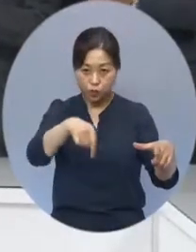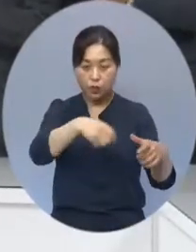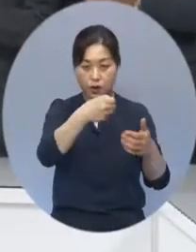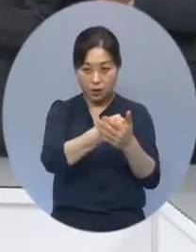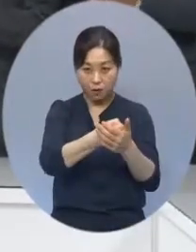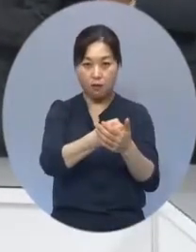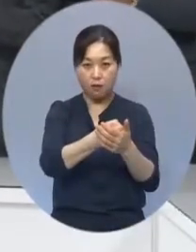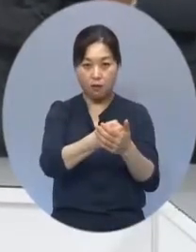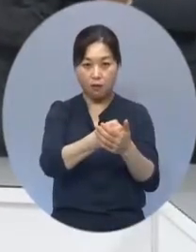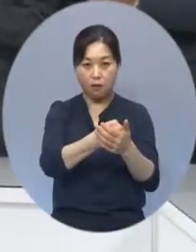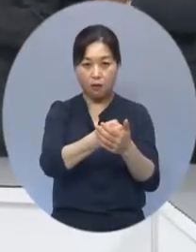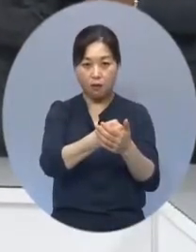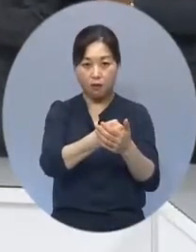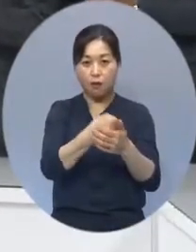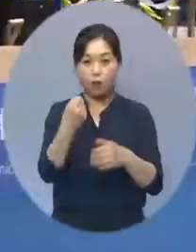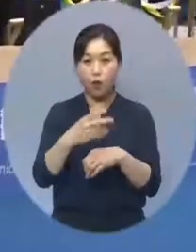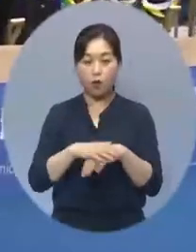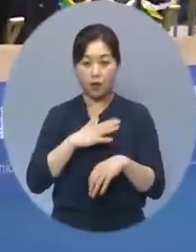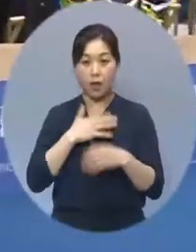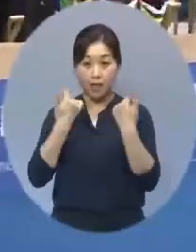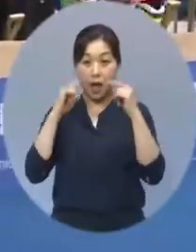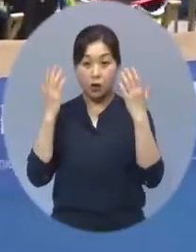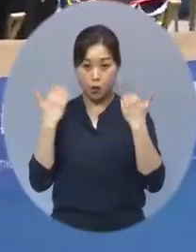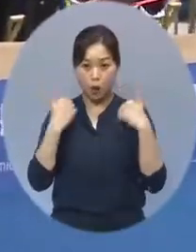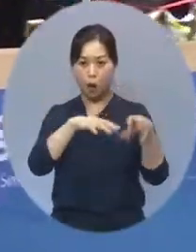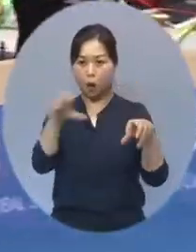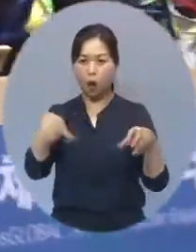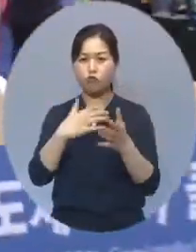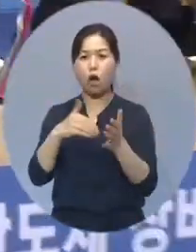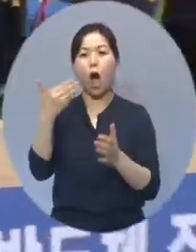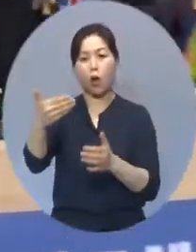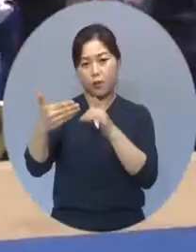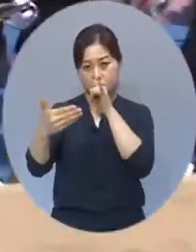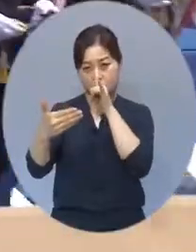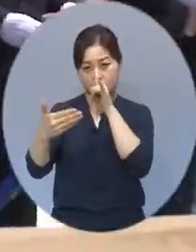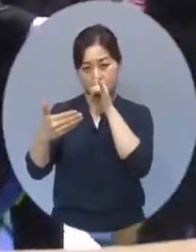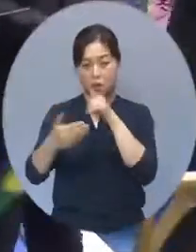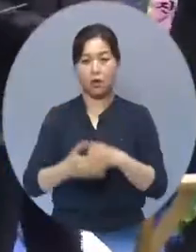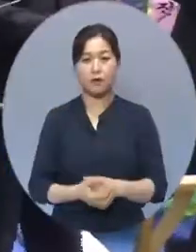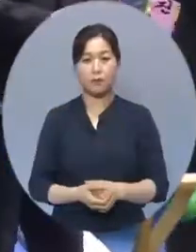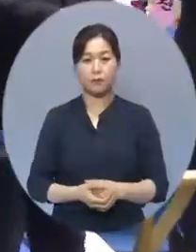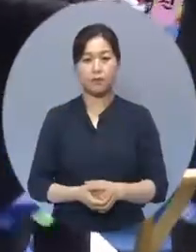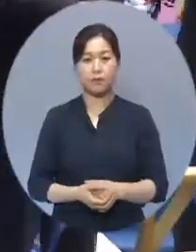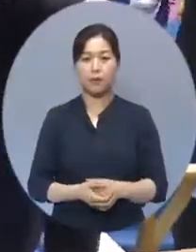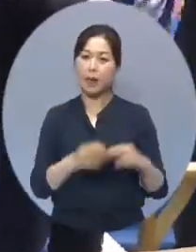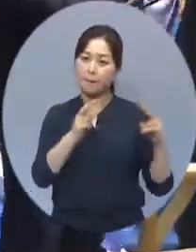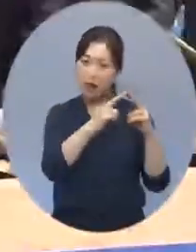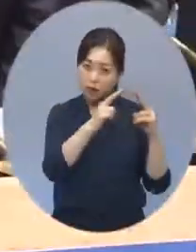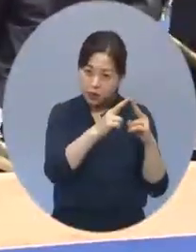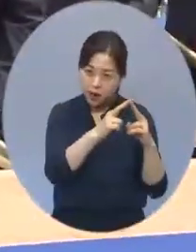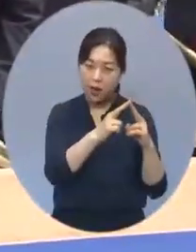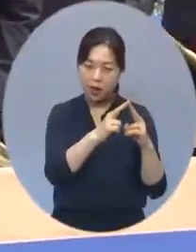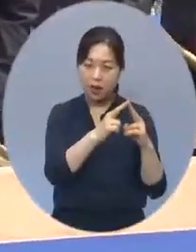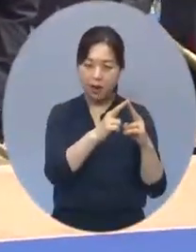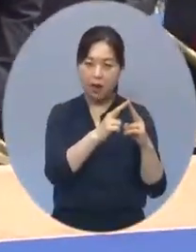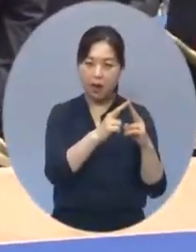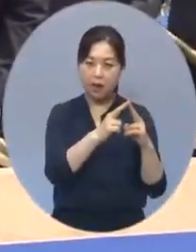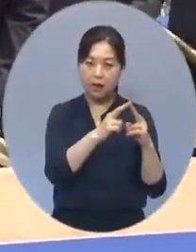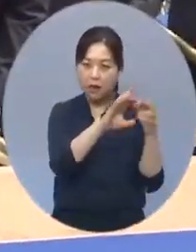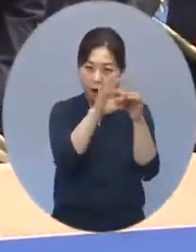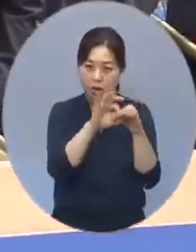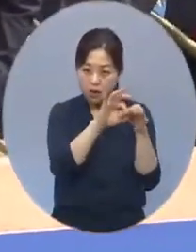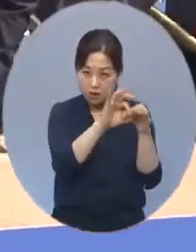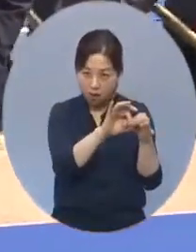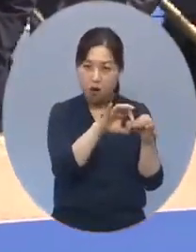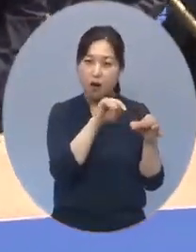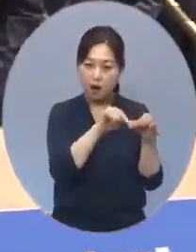그다음에 또 학교가 또 저희들은 대학이 9개가 있어요. 네. 네. 그러니까 반도체 클러스터를 이루는데 정말